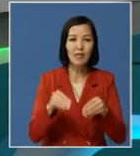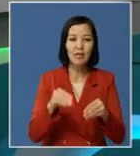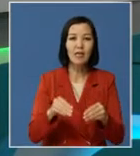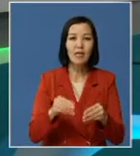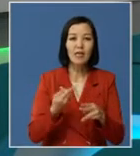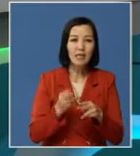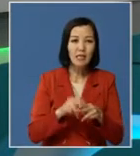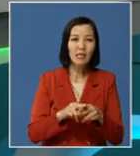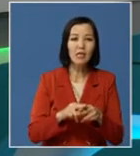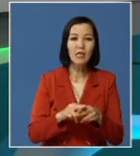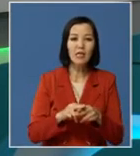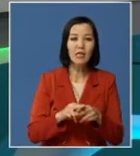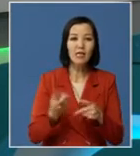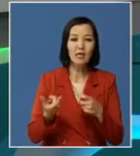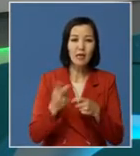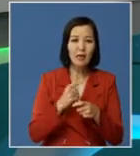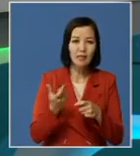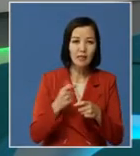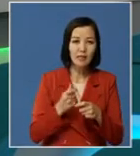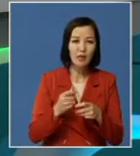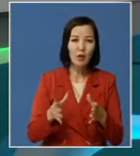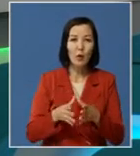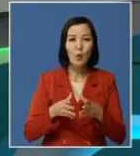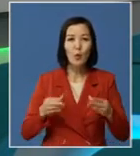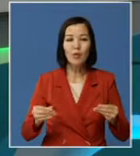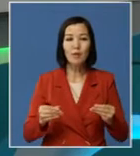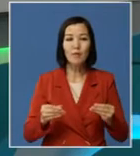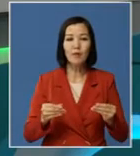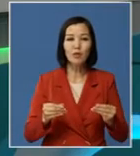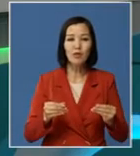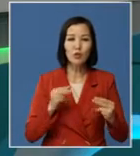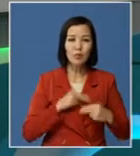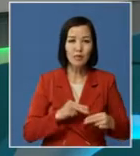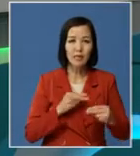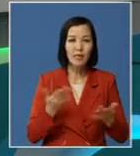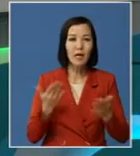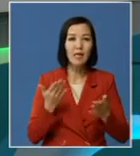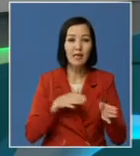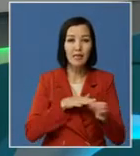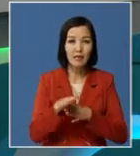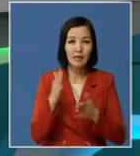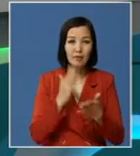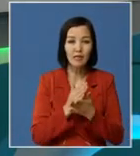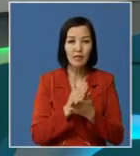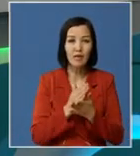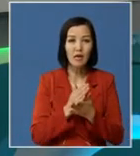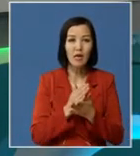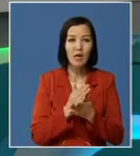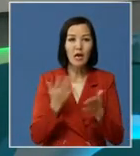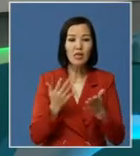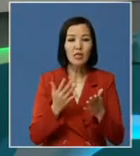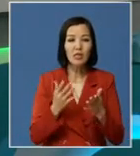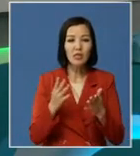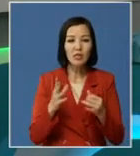егілді. Ендеше, қара топырақты аймақ шаруалары көктемгі дала жұмыстарын қалай тындырып жатыр. Науқан қашан